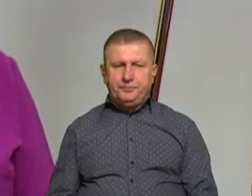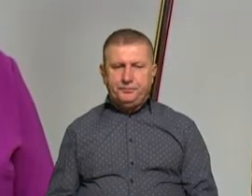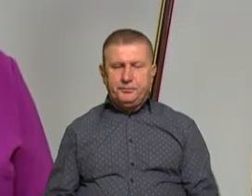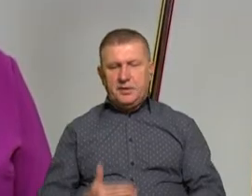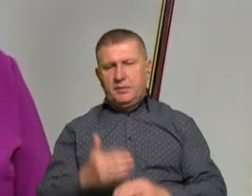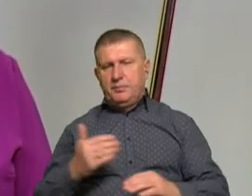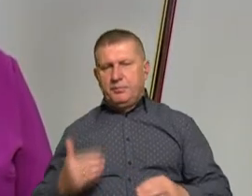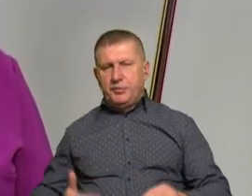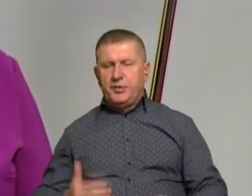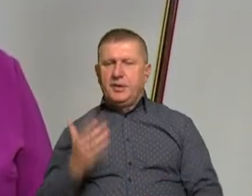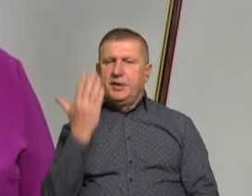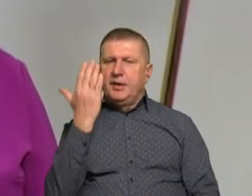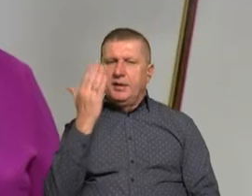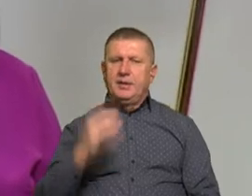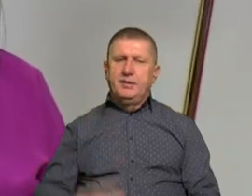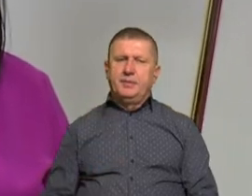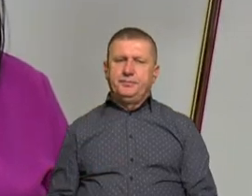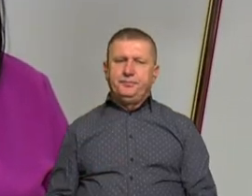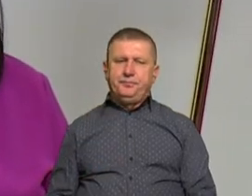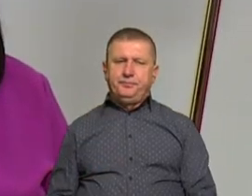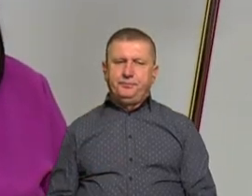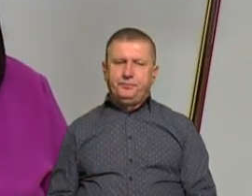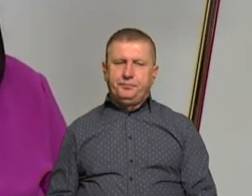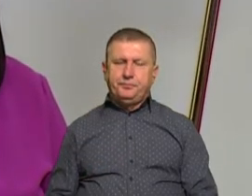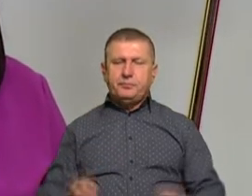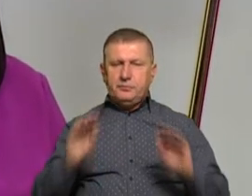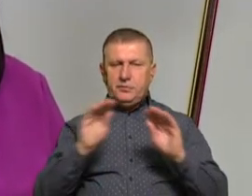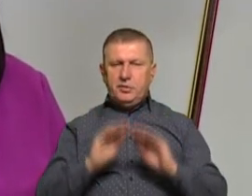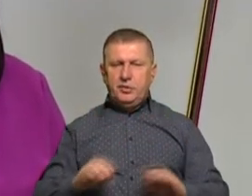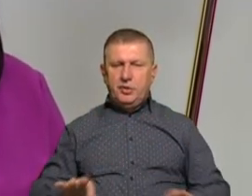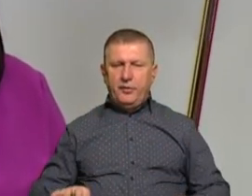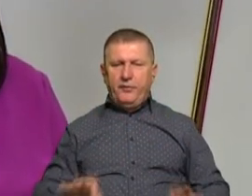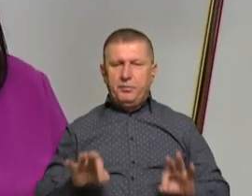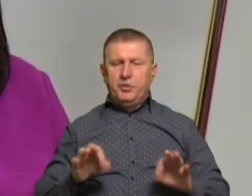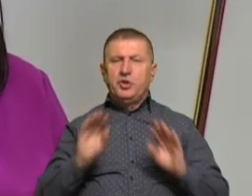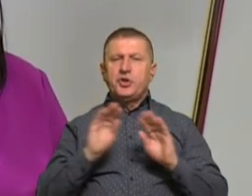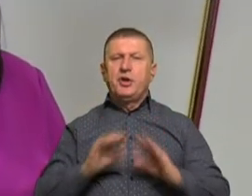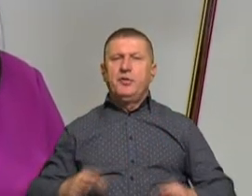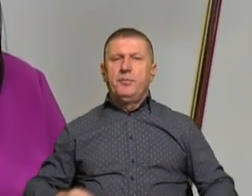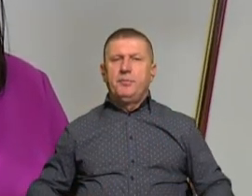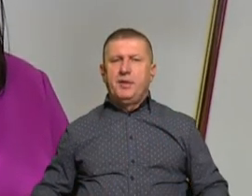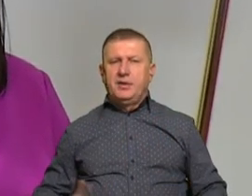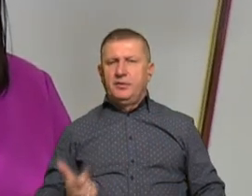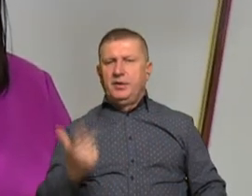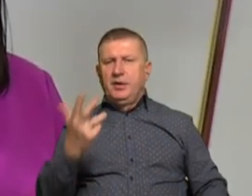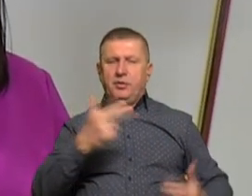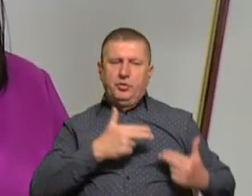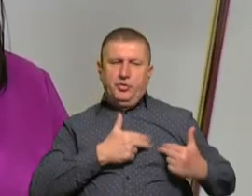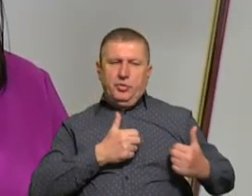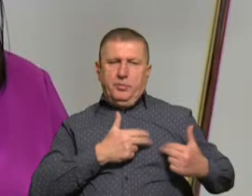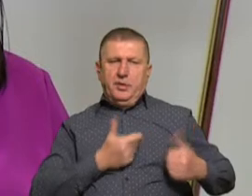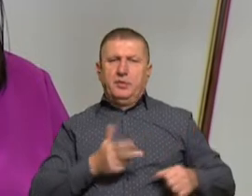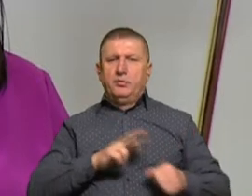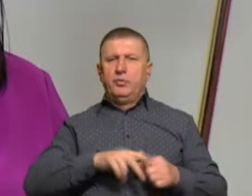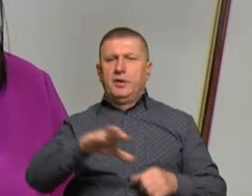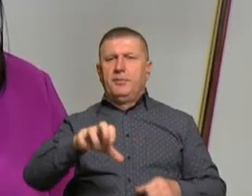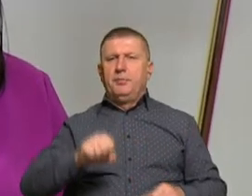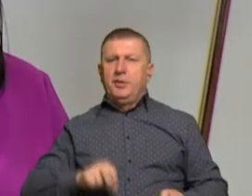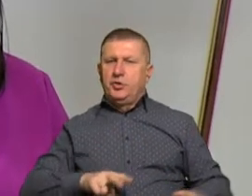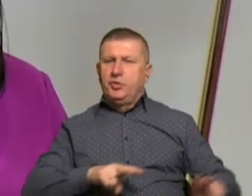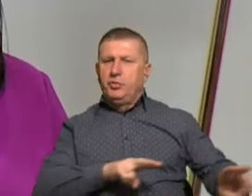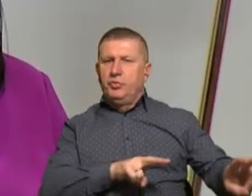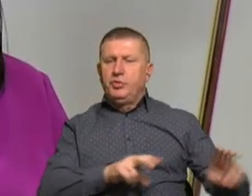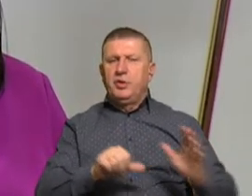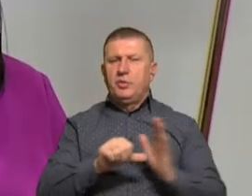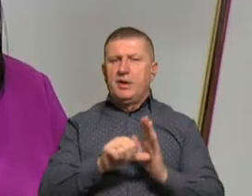przed ekranami, z szacunku do wyborców. Szanowni Państwo, no ilość komitetów, która bierze udział w wyborach, ilość